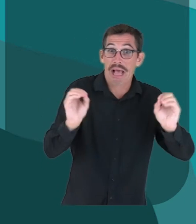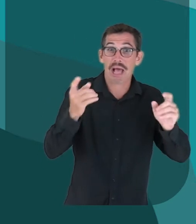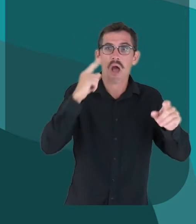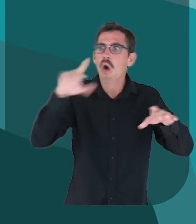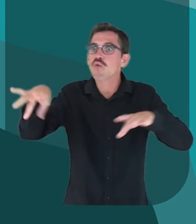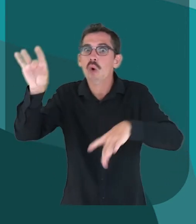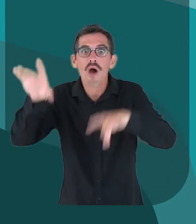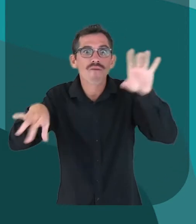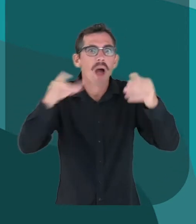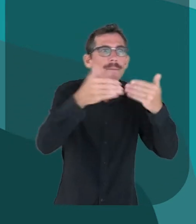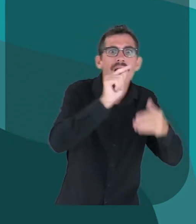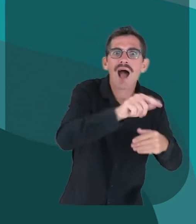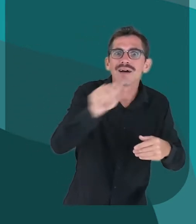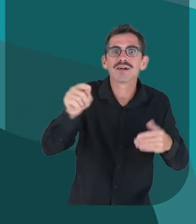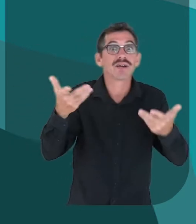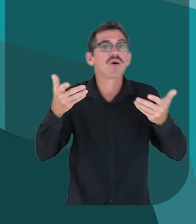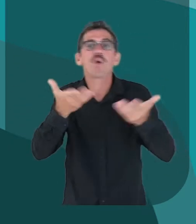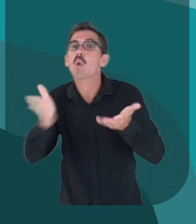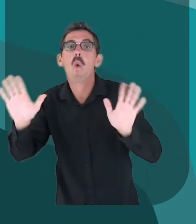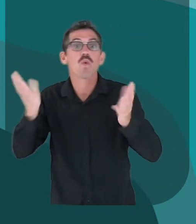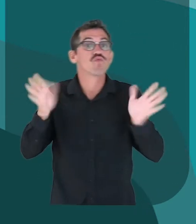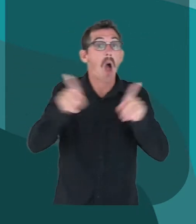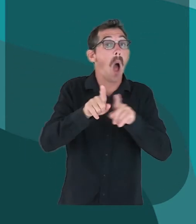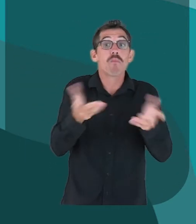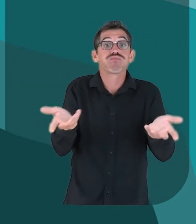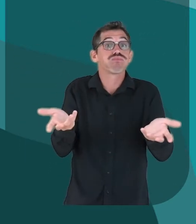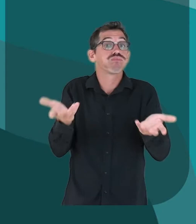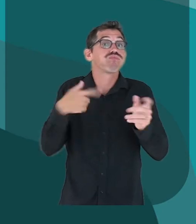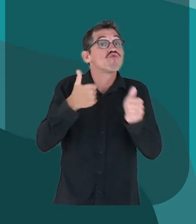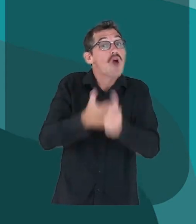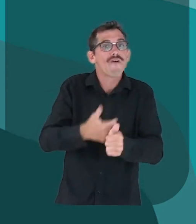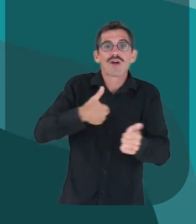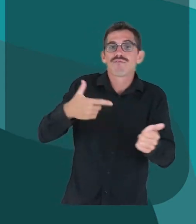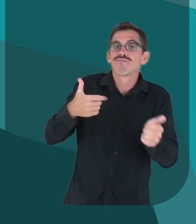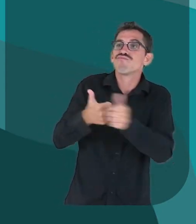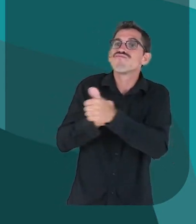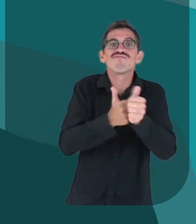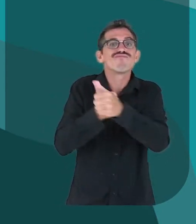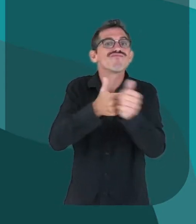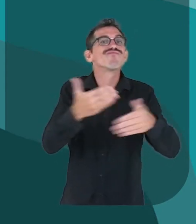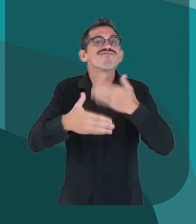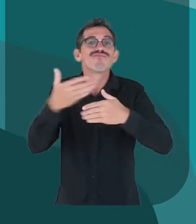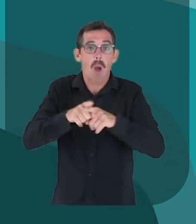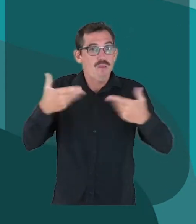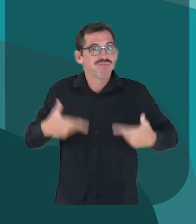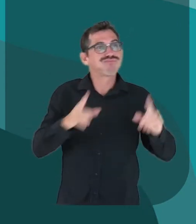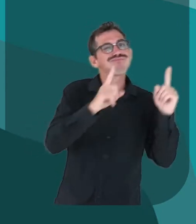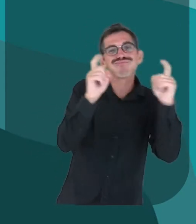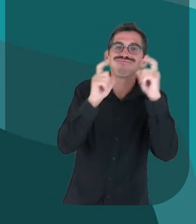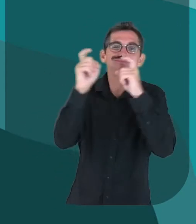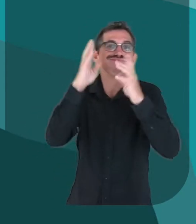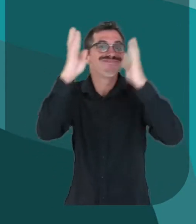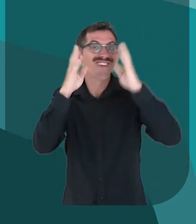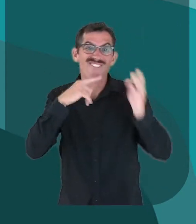puis de juste trouver des lieux, de trouver des choses, puis de me fier un peu à cet instinct-là. Autant que moi, en tant que photographe, je suis